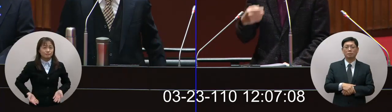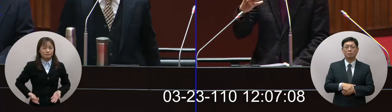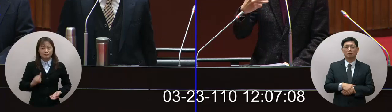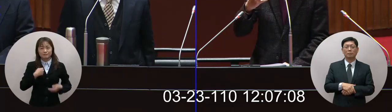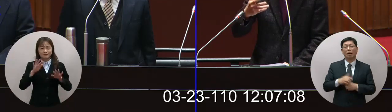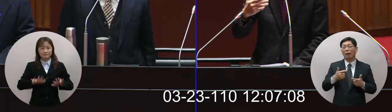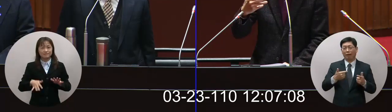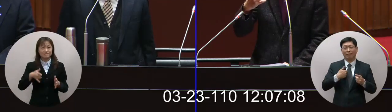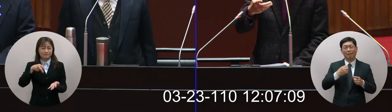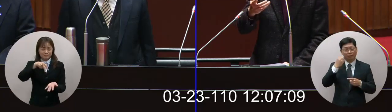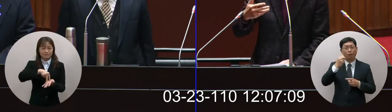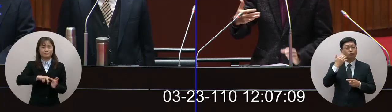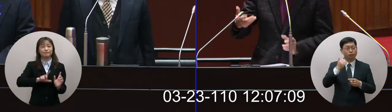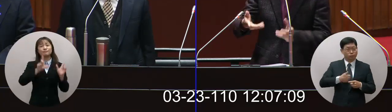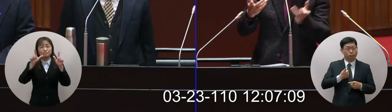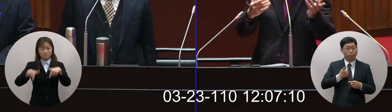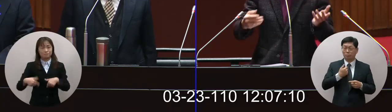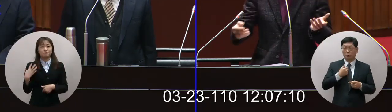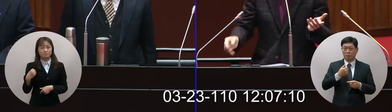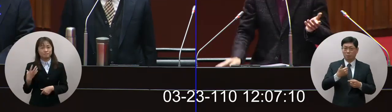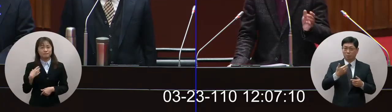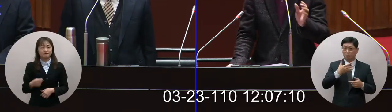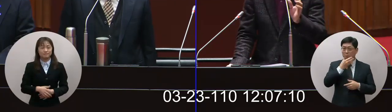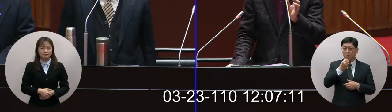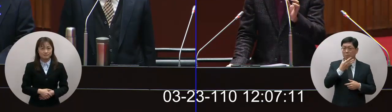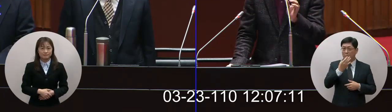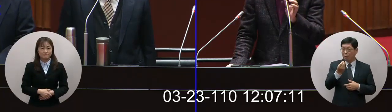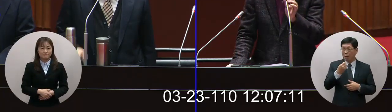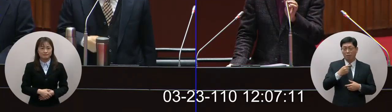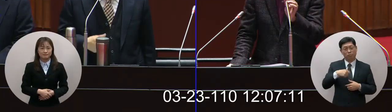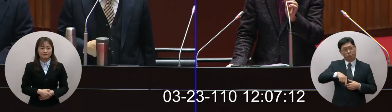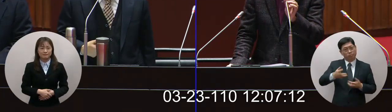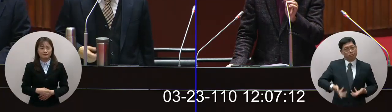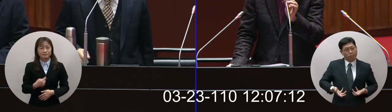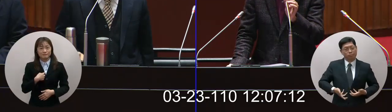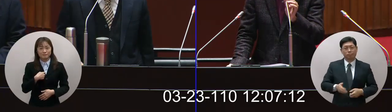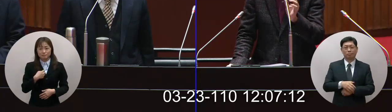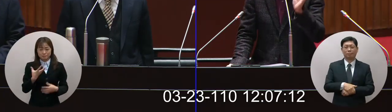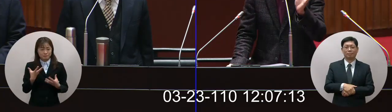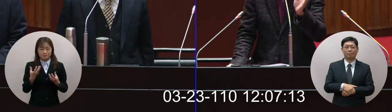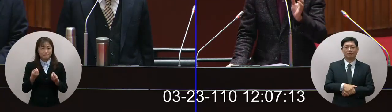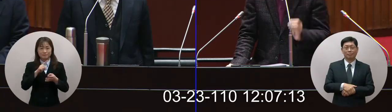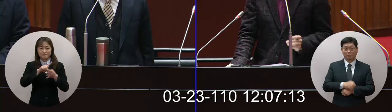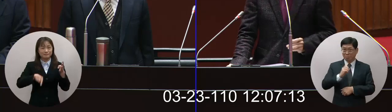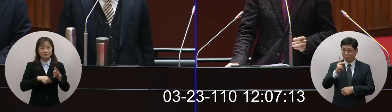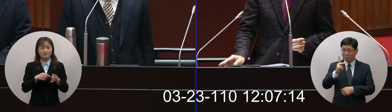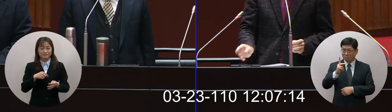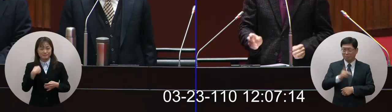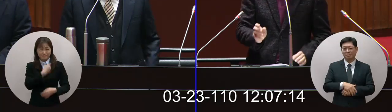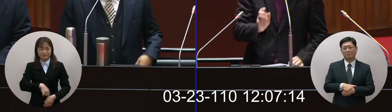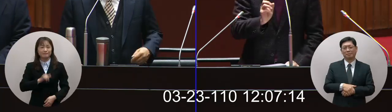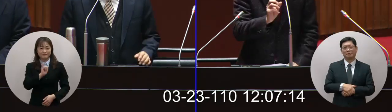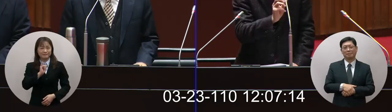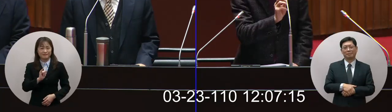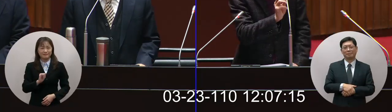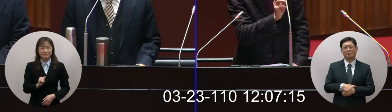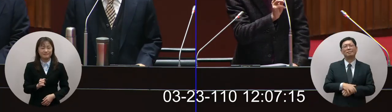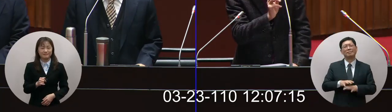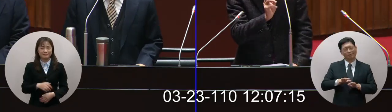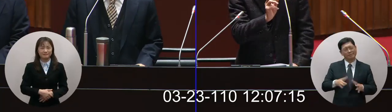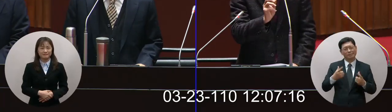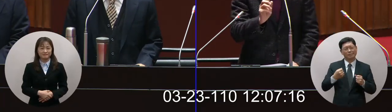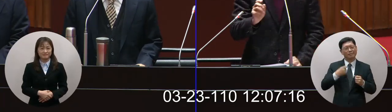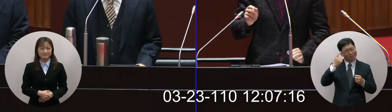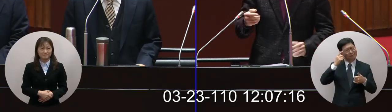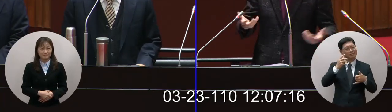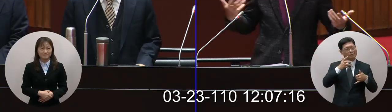天。 没啊，所以我觉得你如果真的不行，我就你就休息啊。 我好好的没有不行的。 OK 哦。哦，没有，我们是要